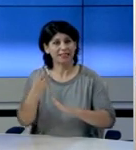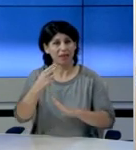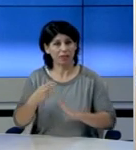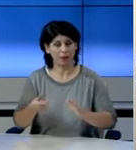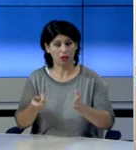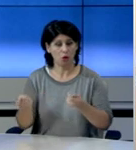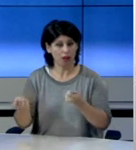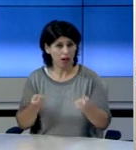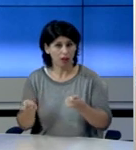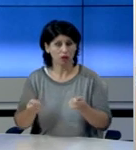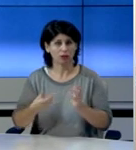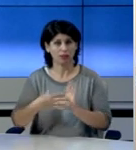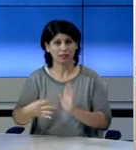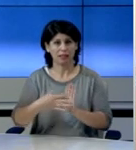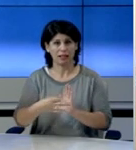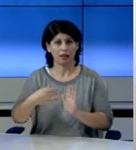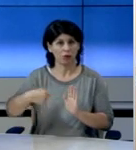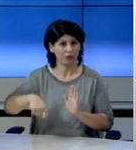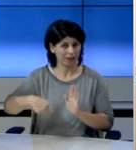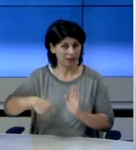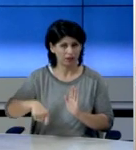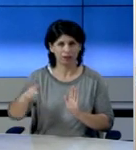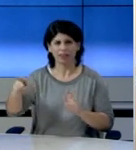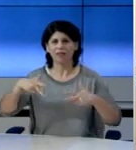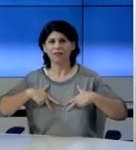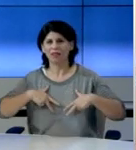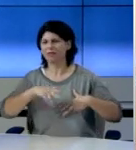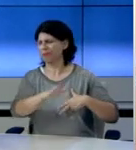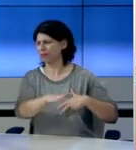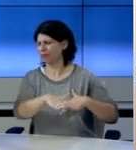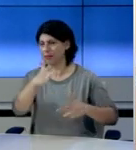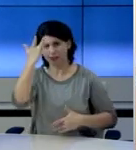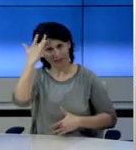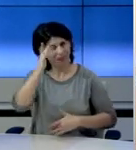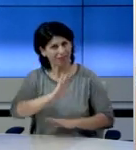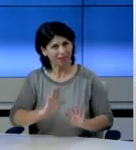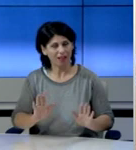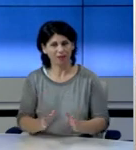οργάνωσης και στελέχωσης των δικαστηρίων η κυβέρνηση απαξιώνει συνειδητά.